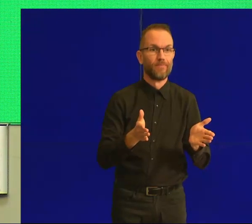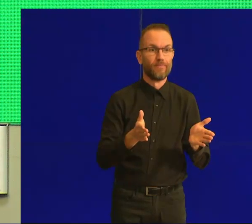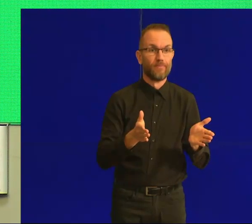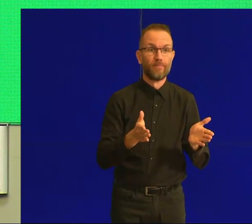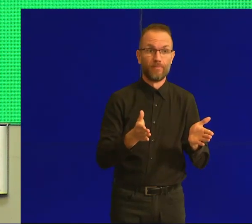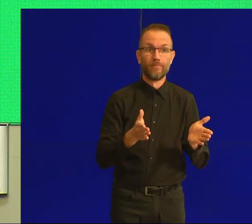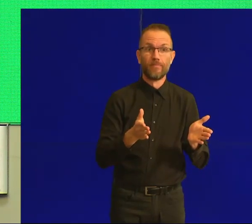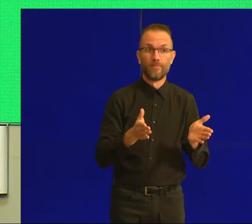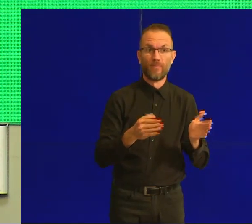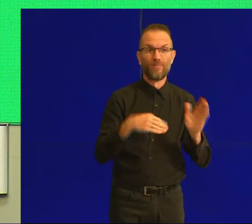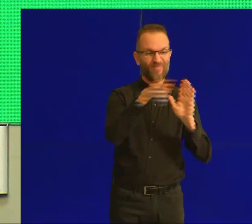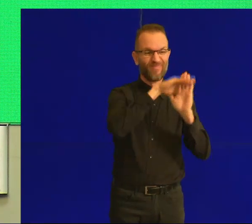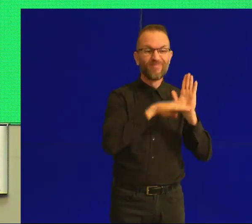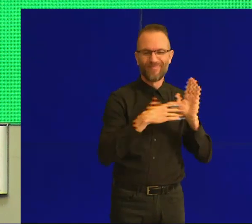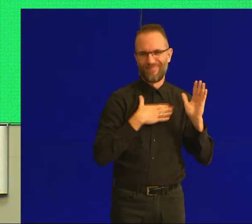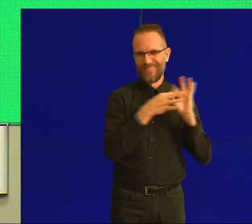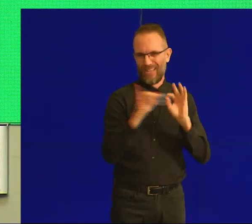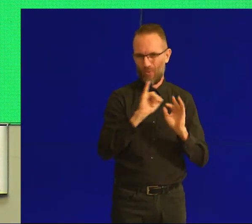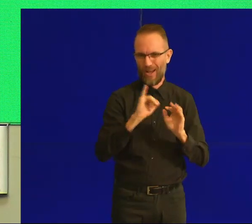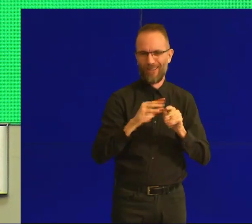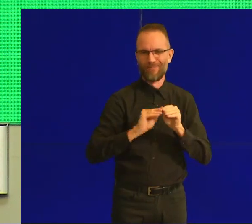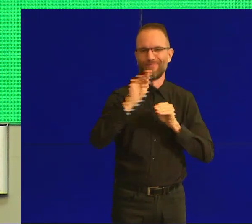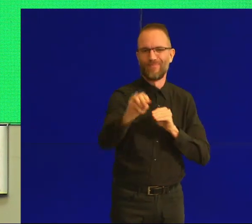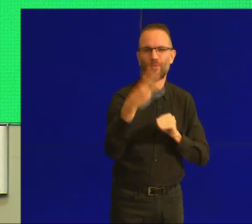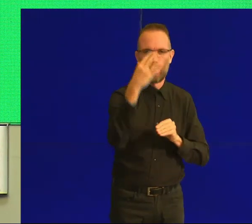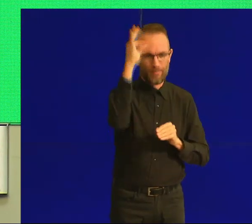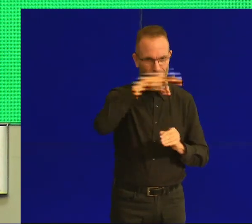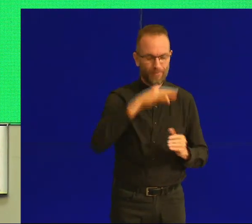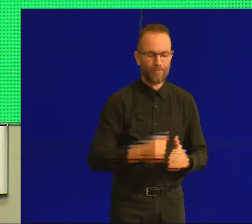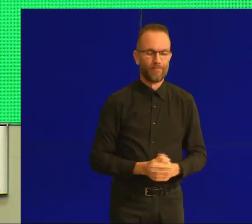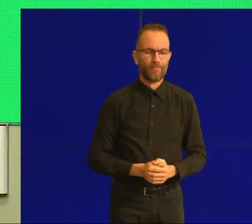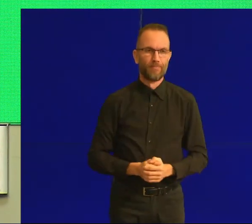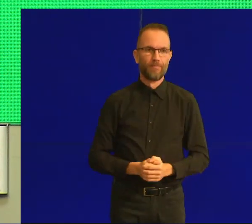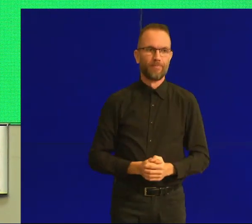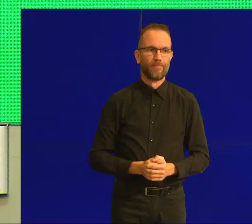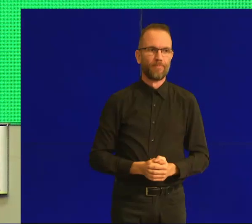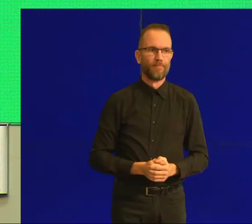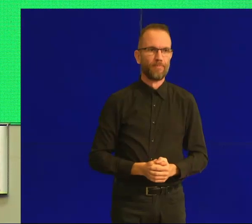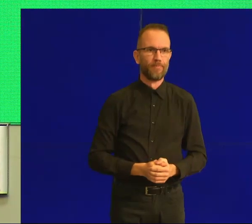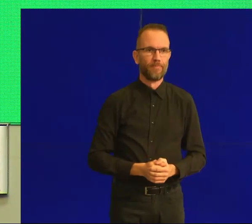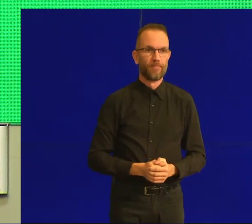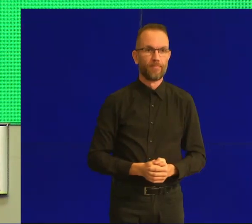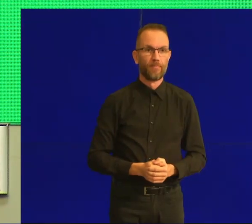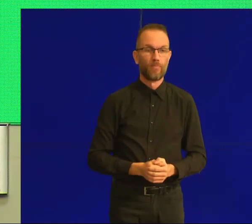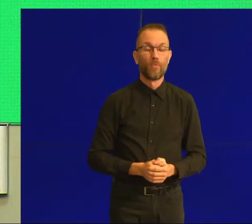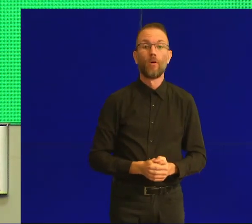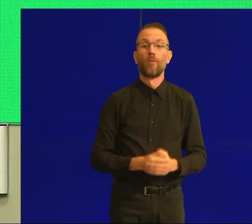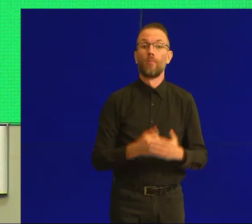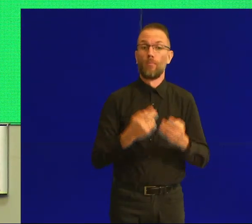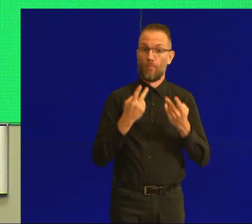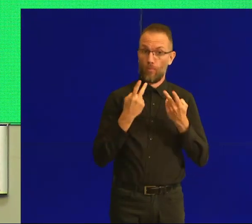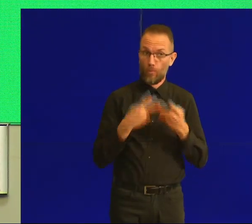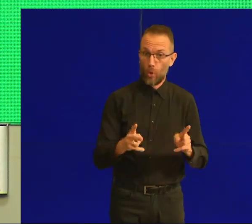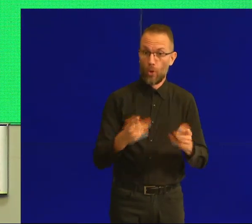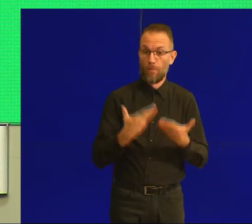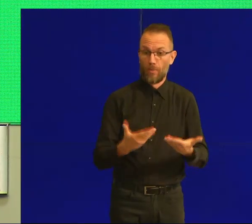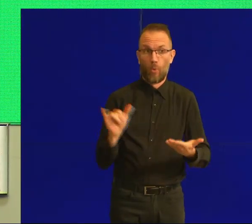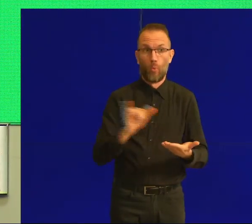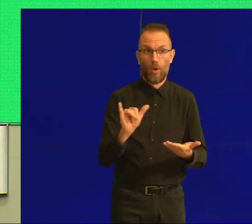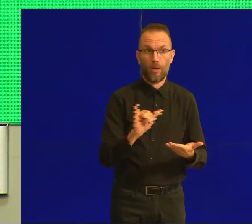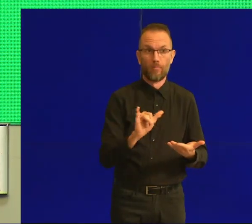renforcées contre le corps d'un virus grâce à cette publication les jardineries pépinière et